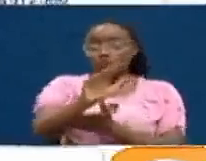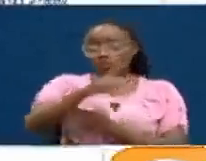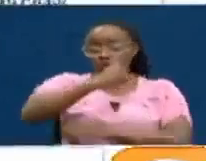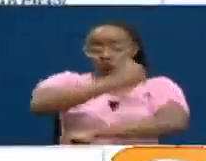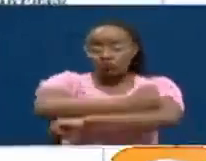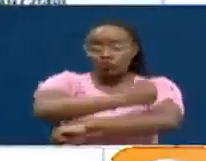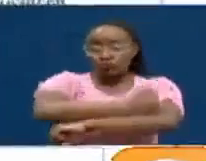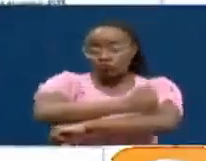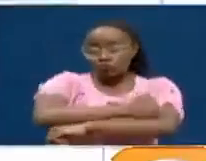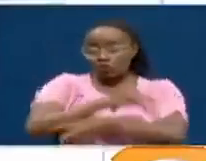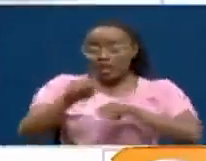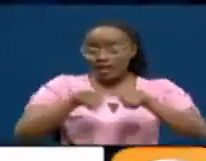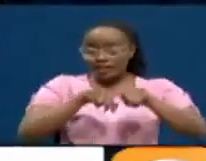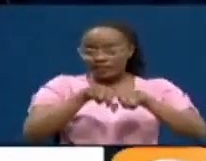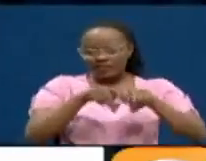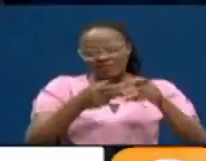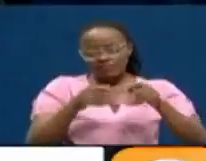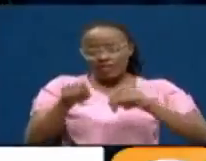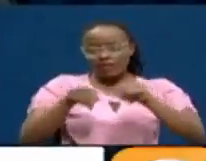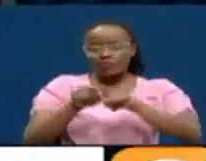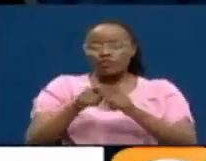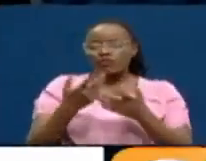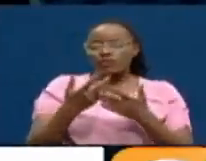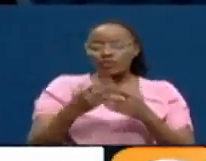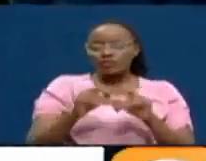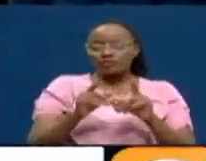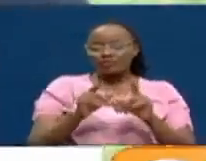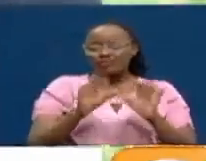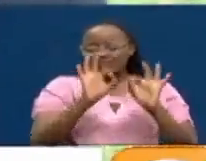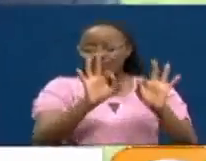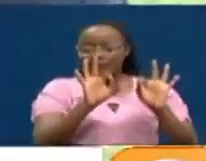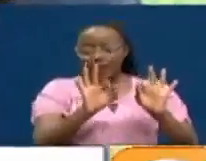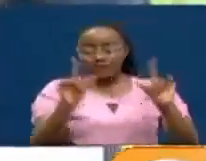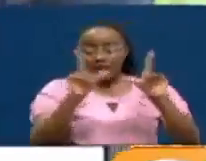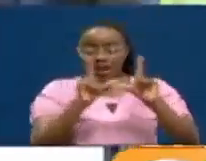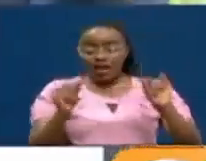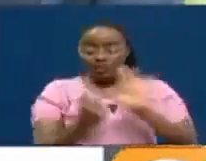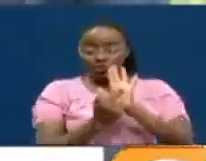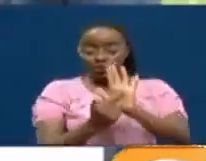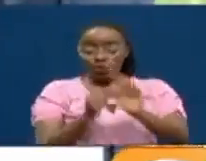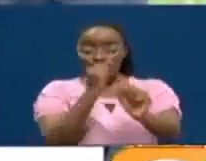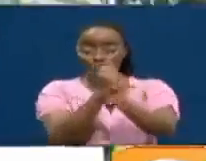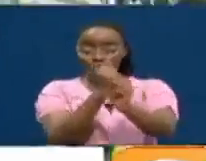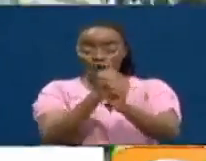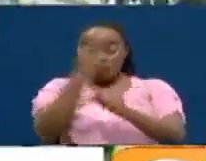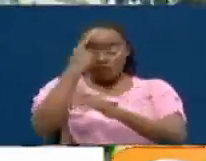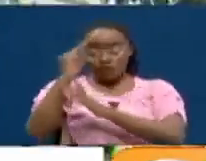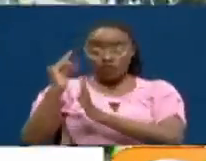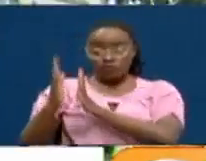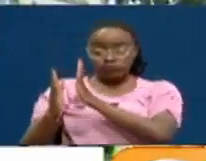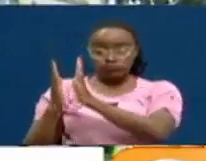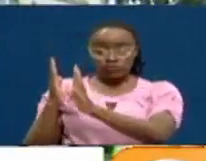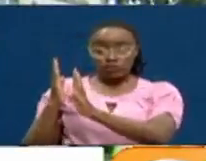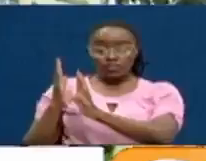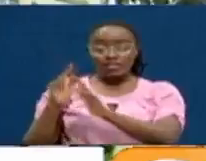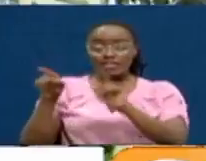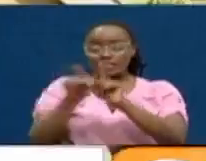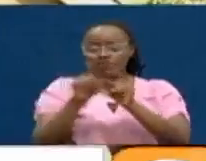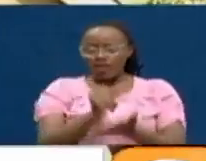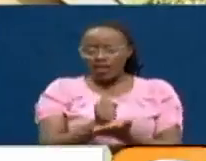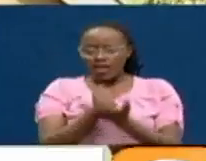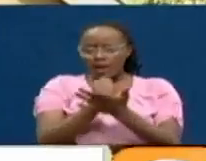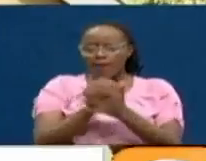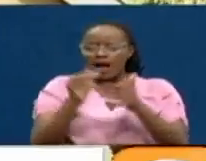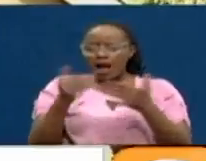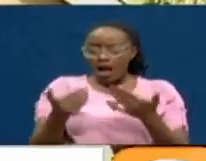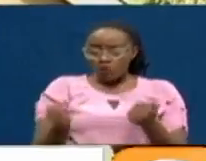dakika, ndiyo teknolojia mpya Smart Card Patrol Biometrics inayoonyesha utendakazi wa walinzi na unaosaidia kujua mikasa